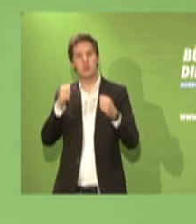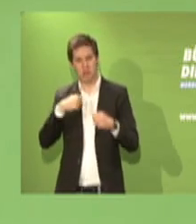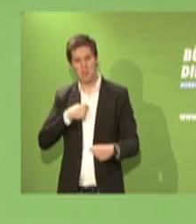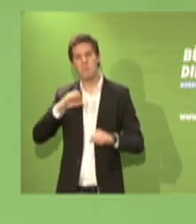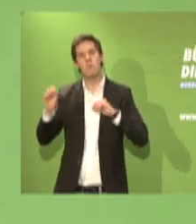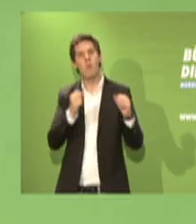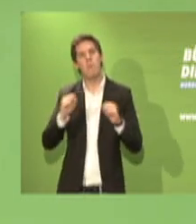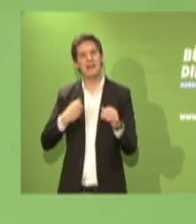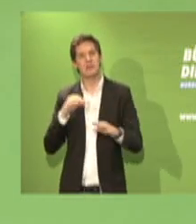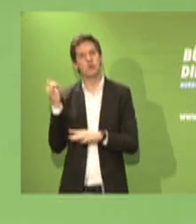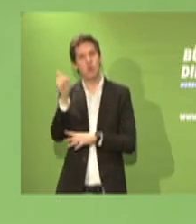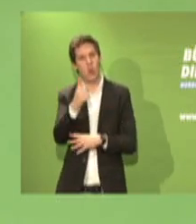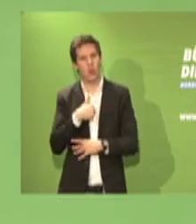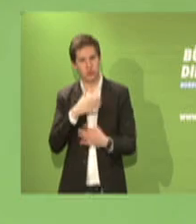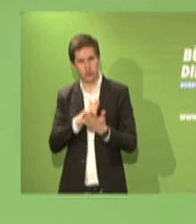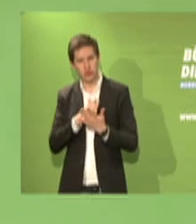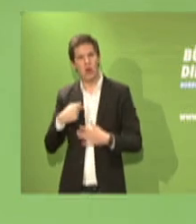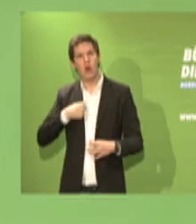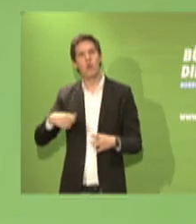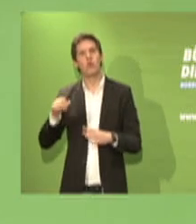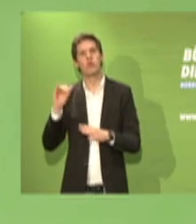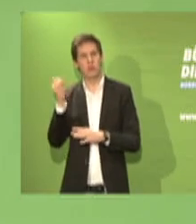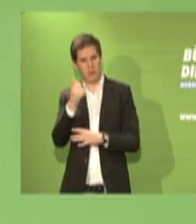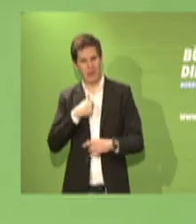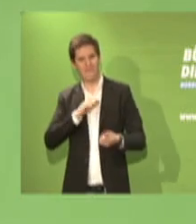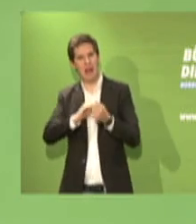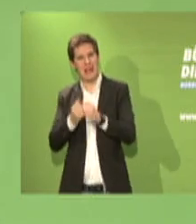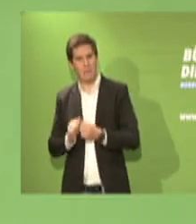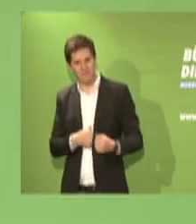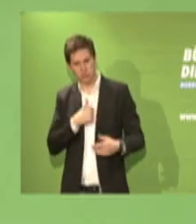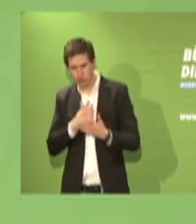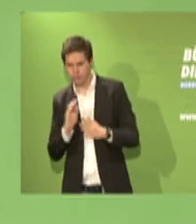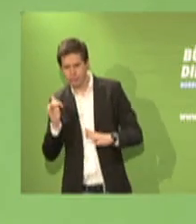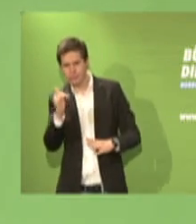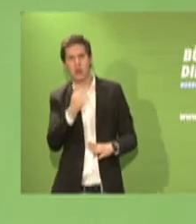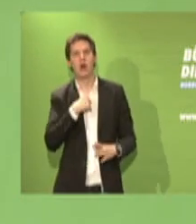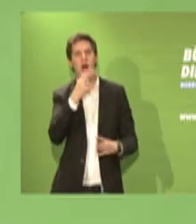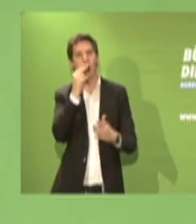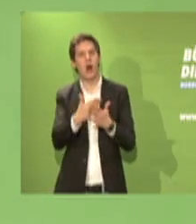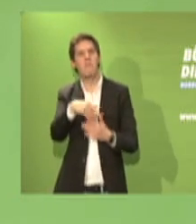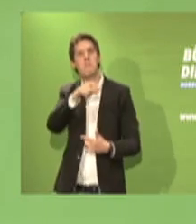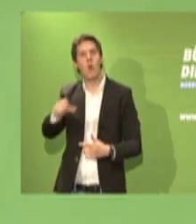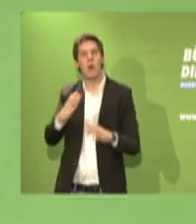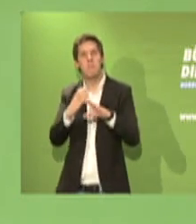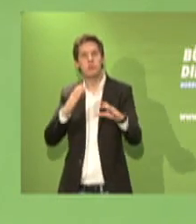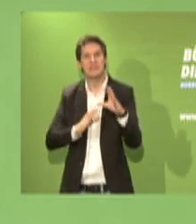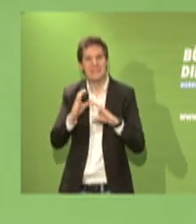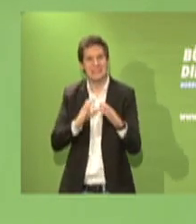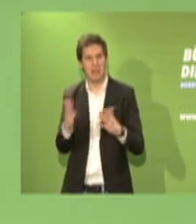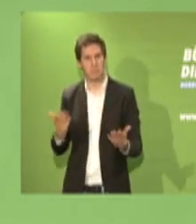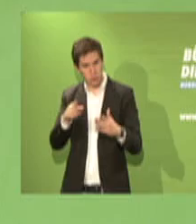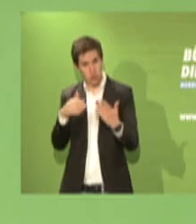wir haben jetzt ja beim Kommunalwahlkampf eine große Mobilitätstour landesweit gemacht. Und was Bürgerbussysteme, was eine gute ländliche